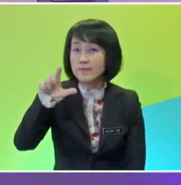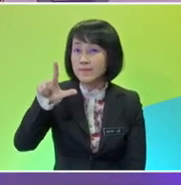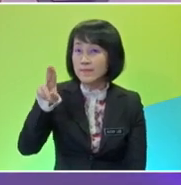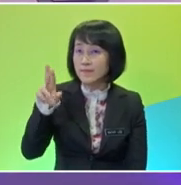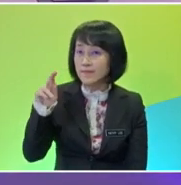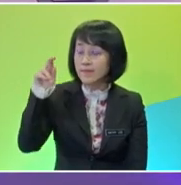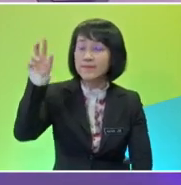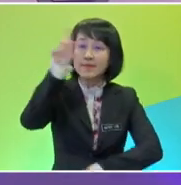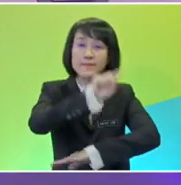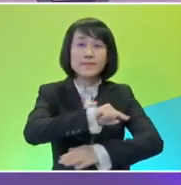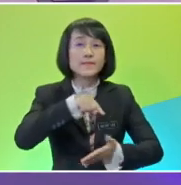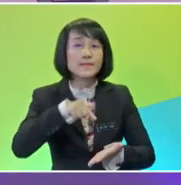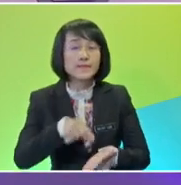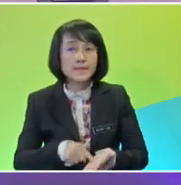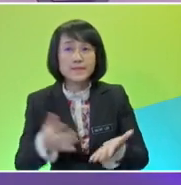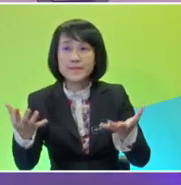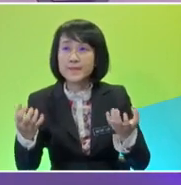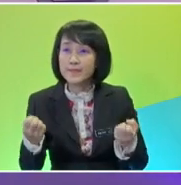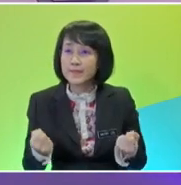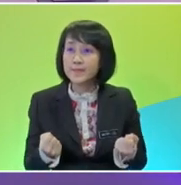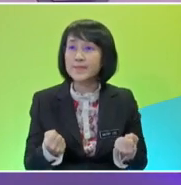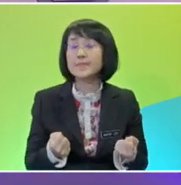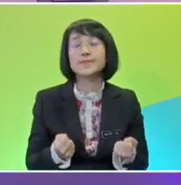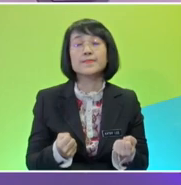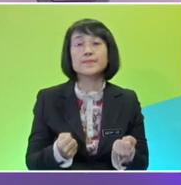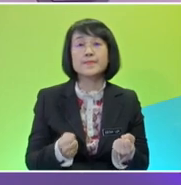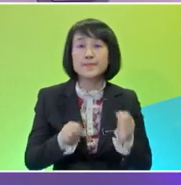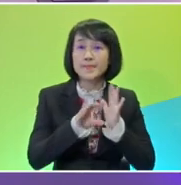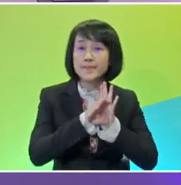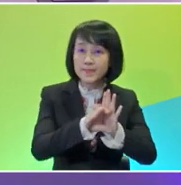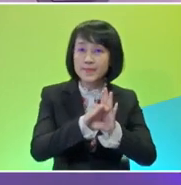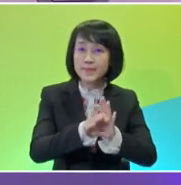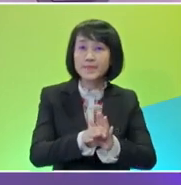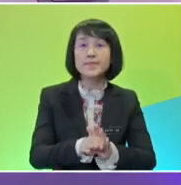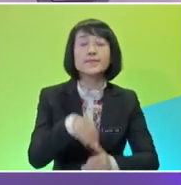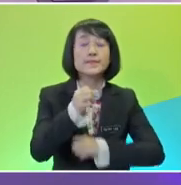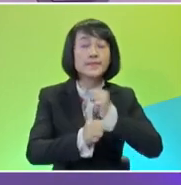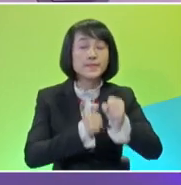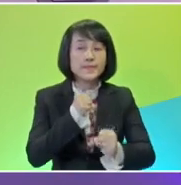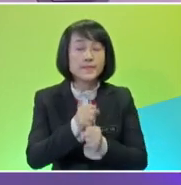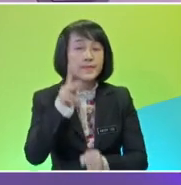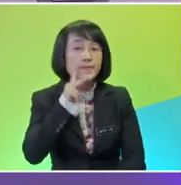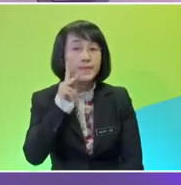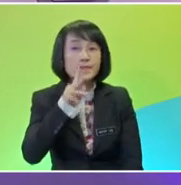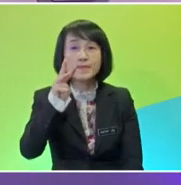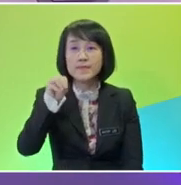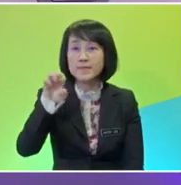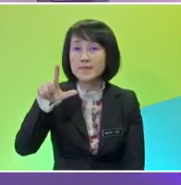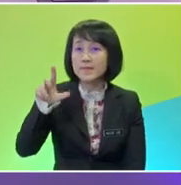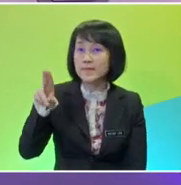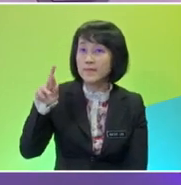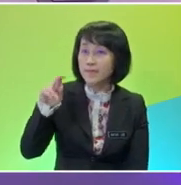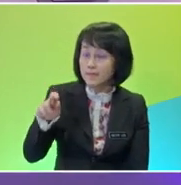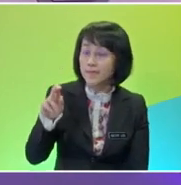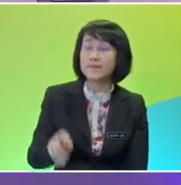ini kita ingin mengambil contoh meneladani daripada sifat Kakak Melur tahukah murid Kakak Melur adalah seorang